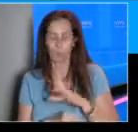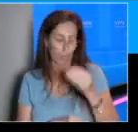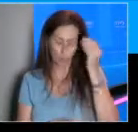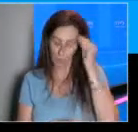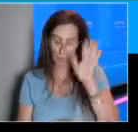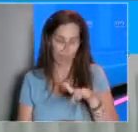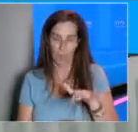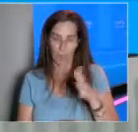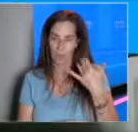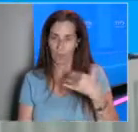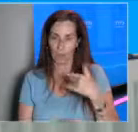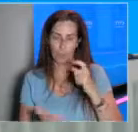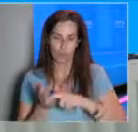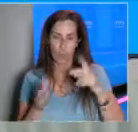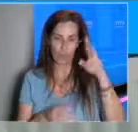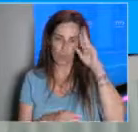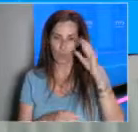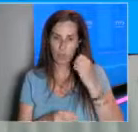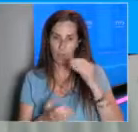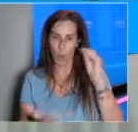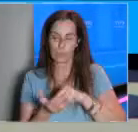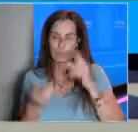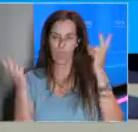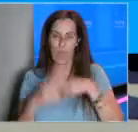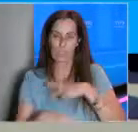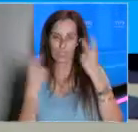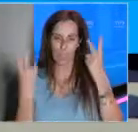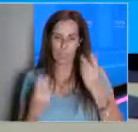זוכר, זה הייתה בכלל פרישה של הליכוד, להכניס את זה